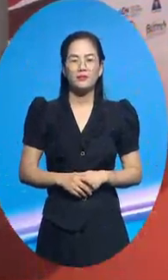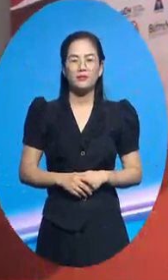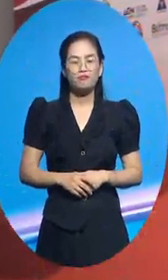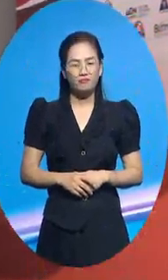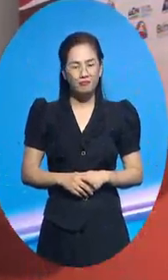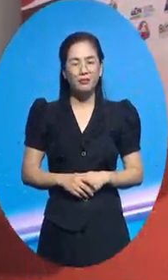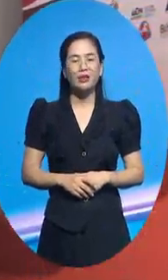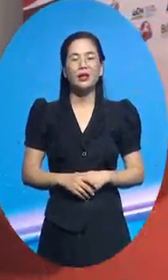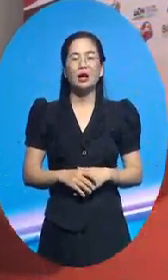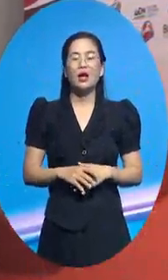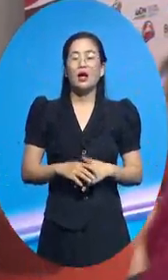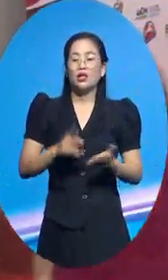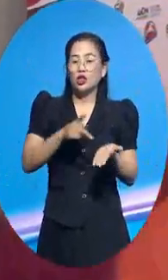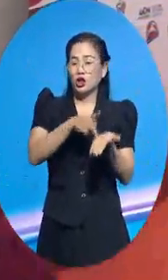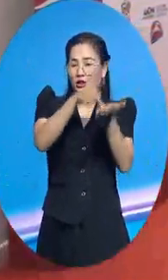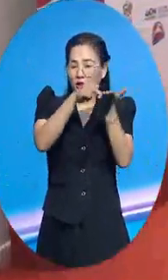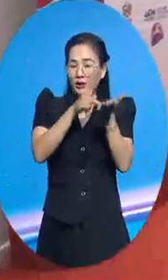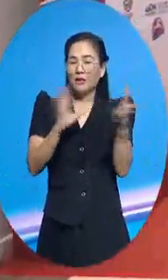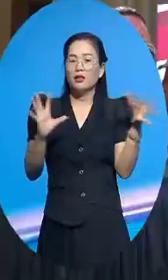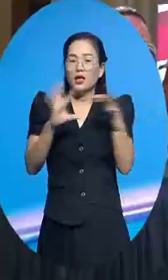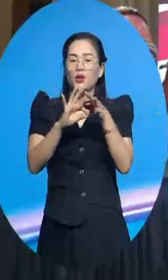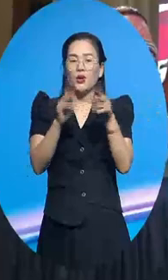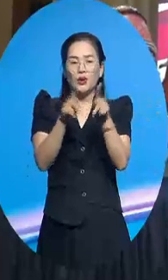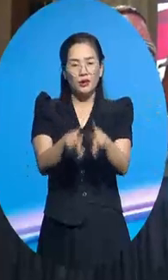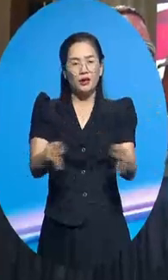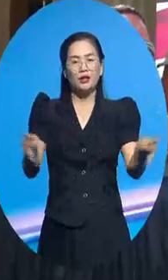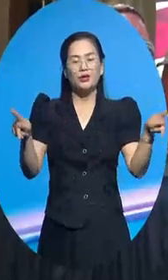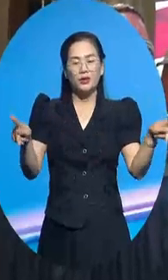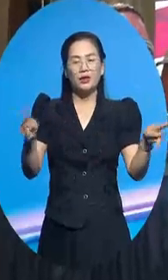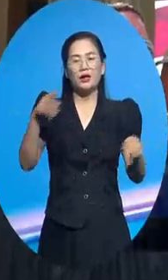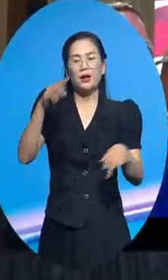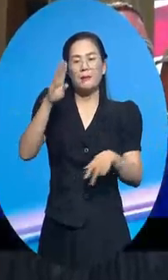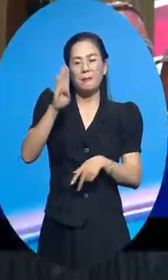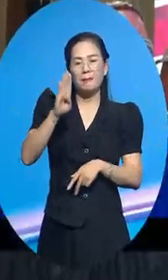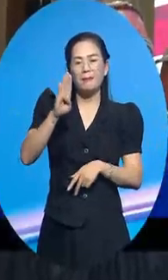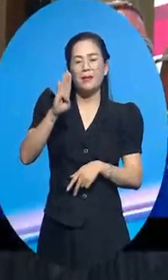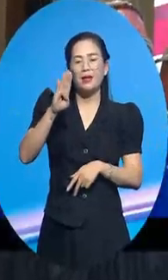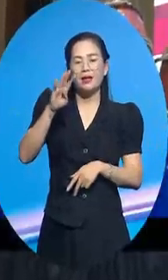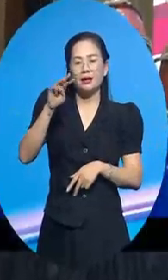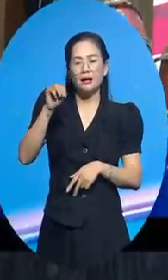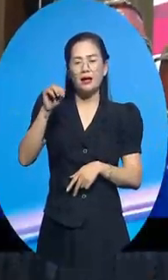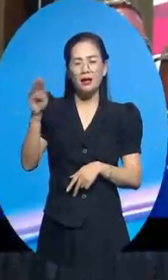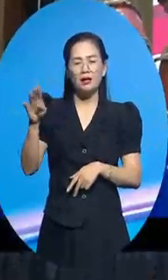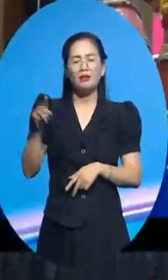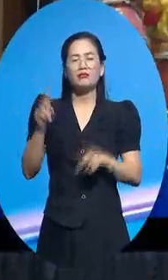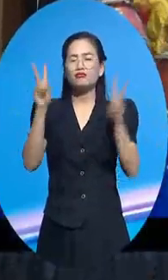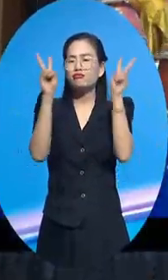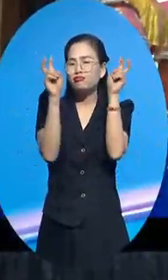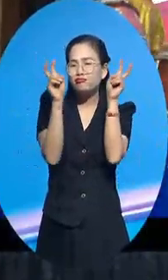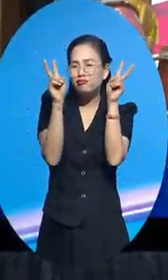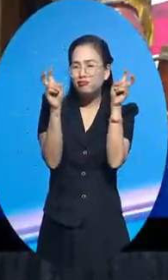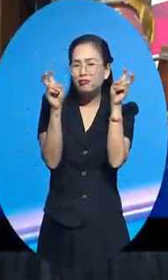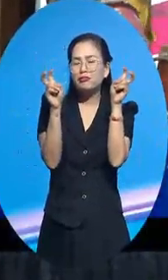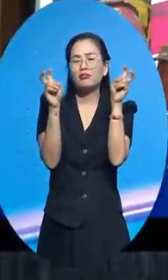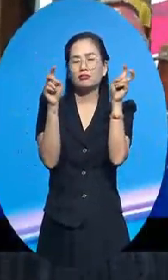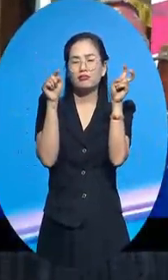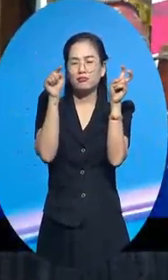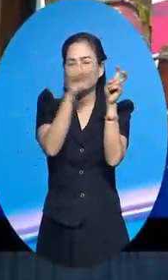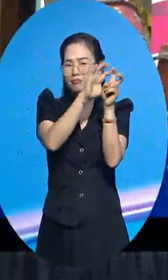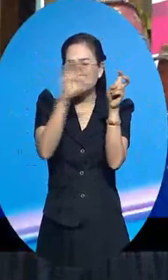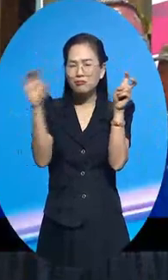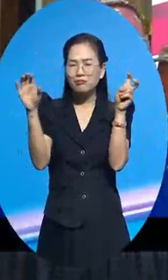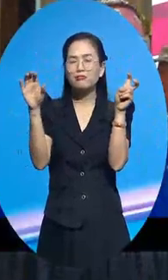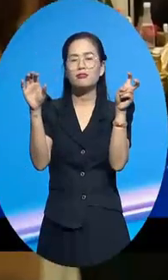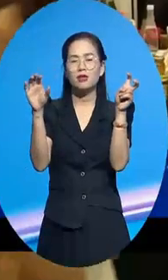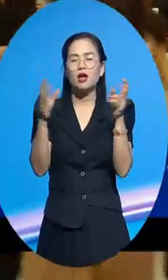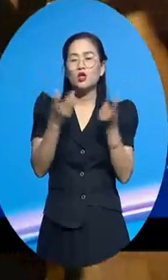Sự kiện kết nối kinh doanh của BNI vùng ACMC6 với chủ đề The Power of Simple Things dành cho thành viên và những